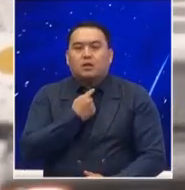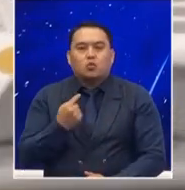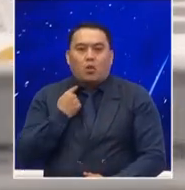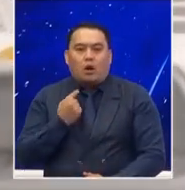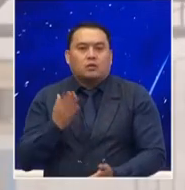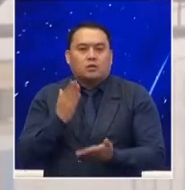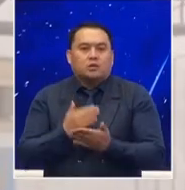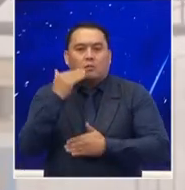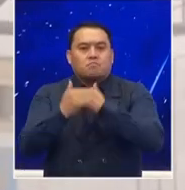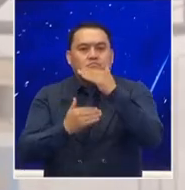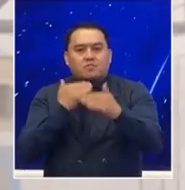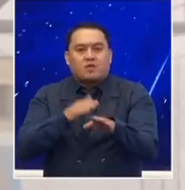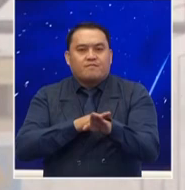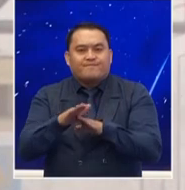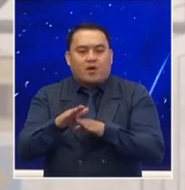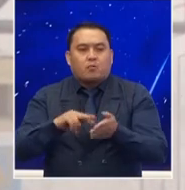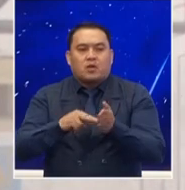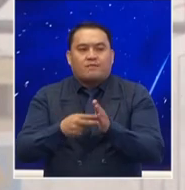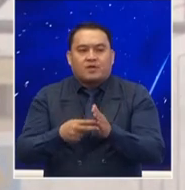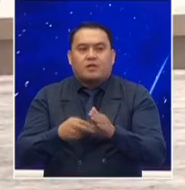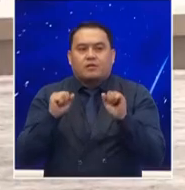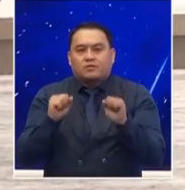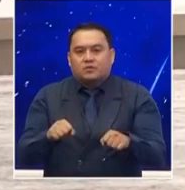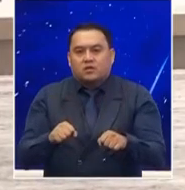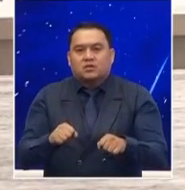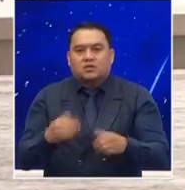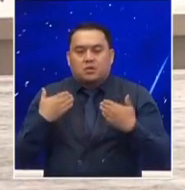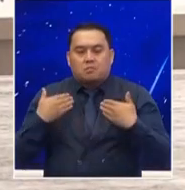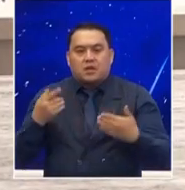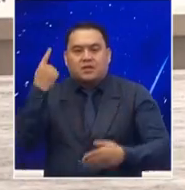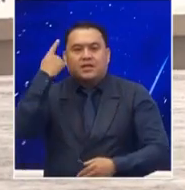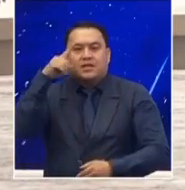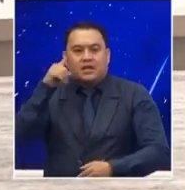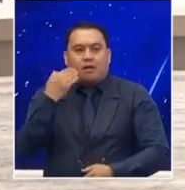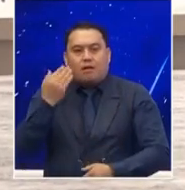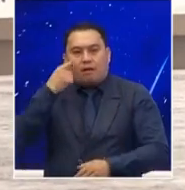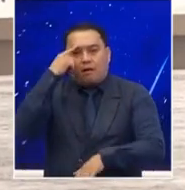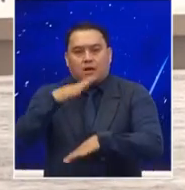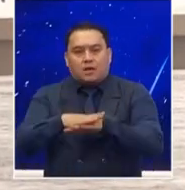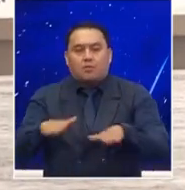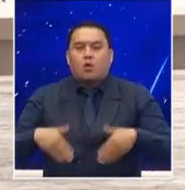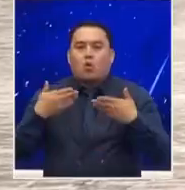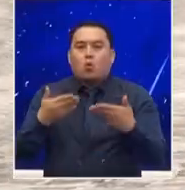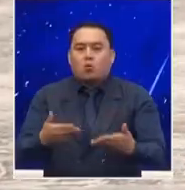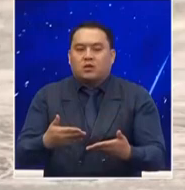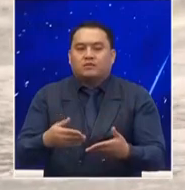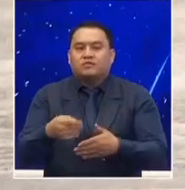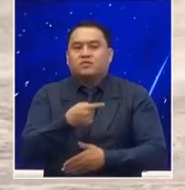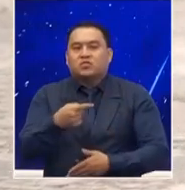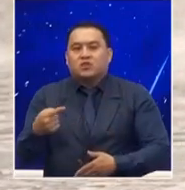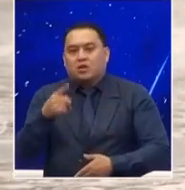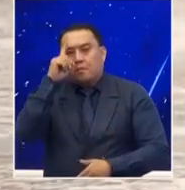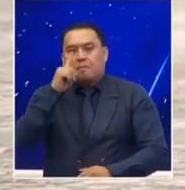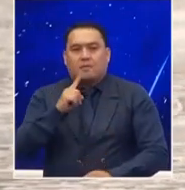есть еще перспектива воплотить в ближайшие годы в реальность самые смелые идеи. Их акиму города поручено проработать в течение